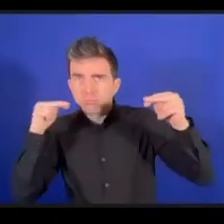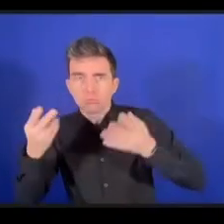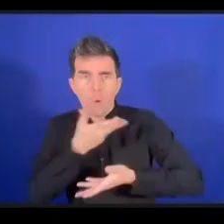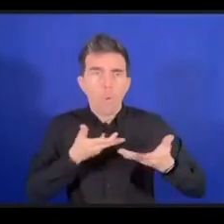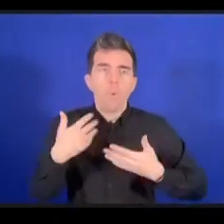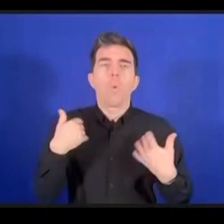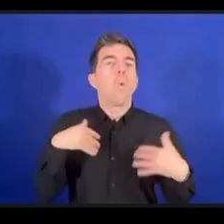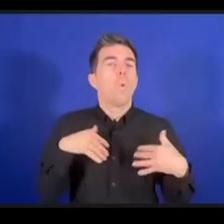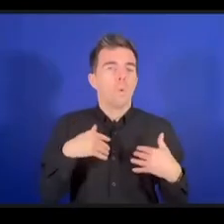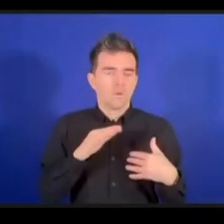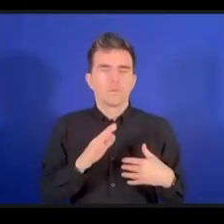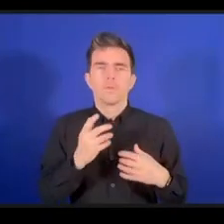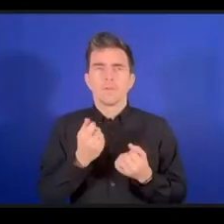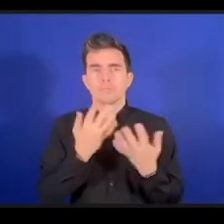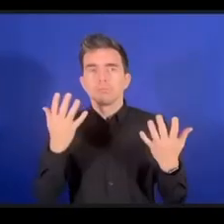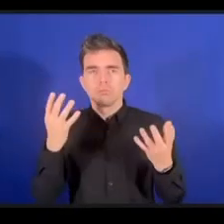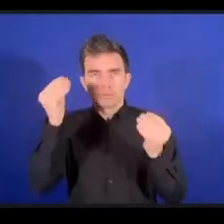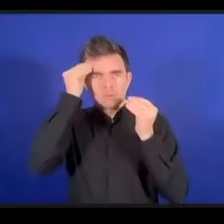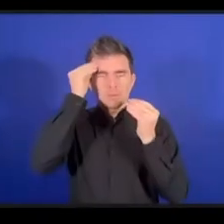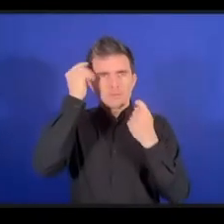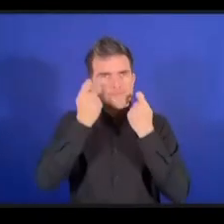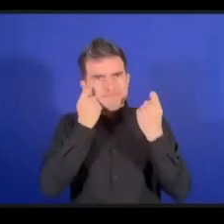那我想